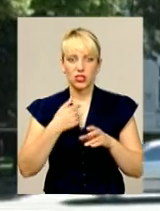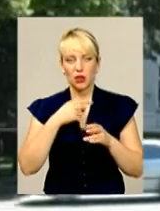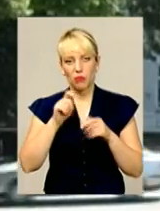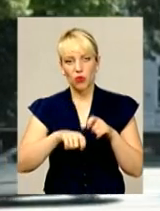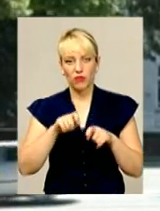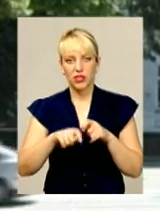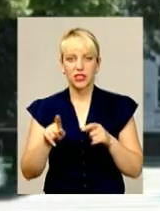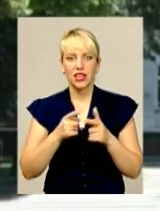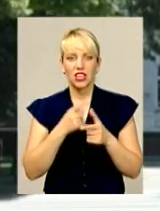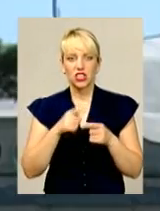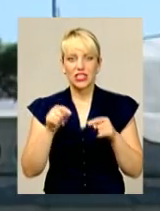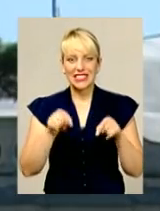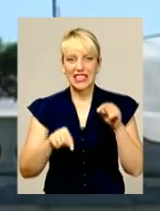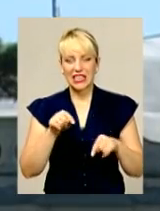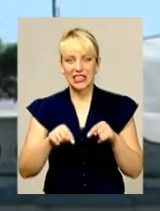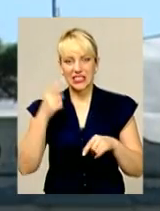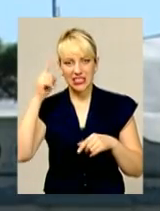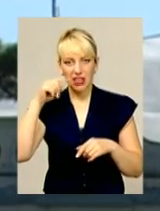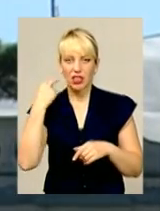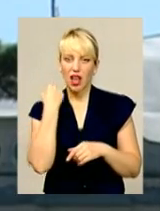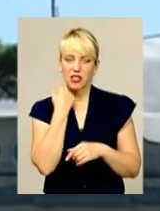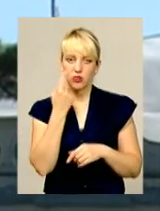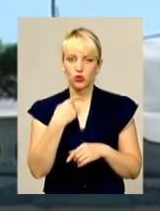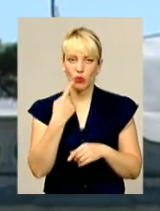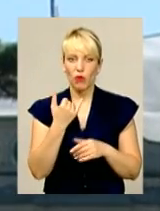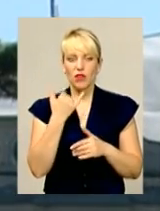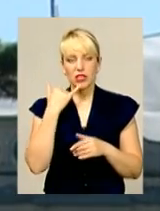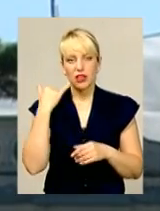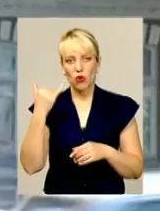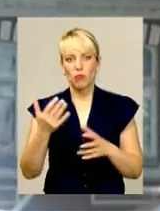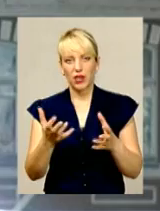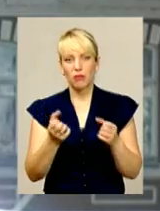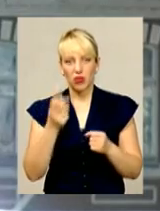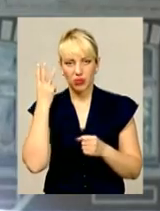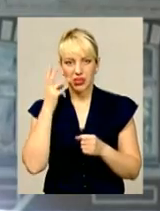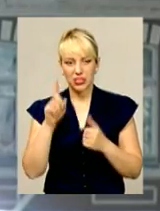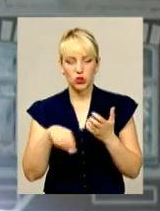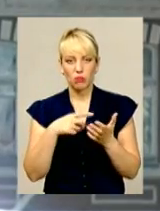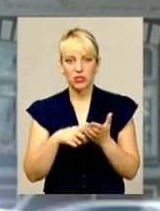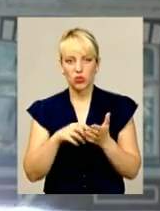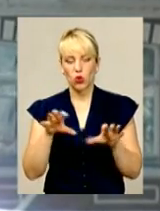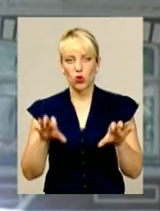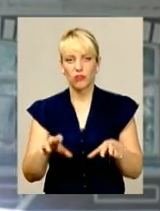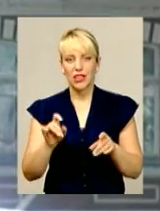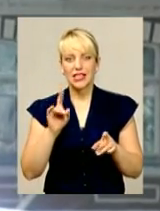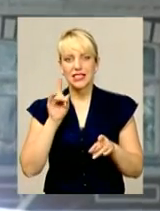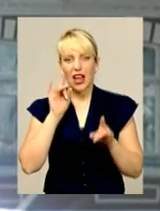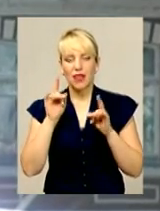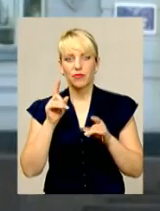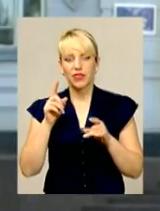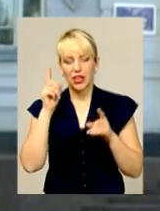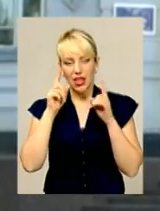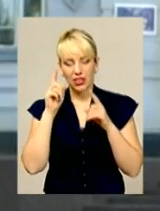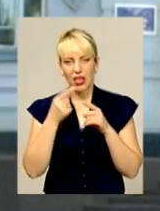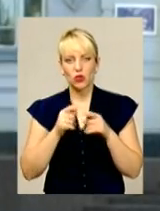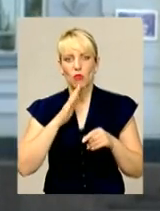місцевих держслужбовців англійською мовою. Тож спершу телефонуємо в приймальню Хмельницького міського голови. За легендою, моя колега дзвонить з Європейського